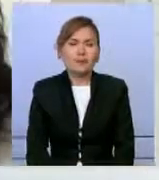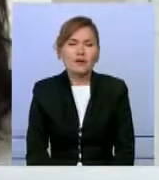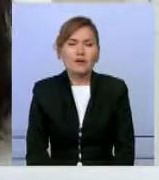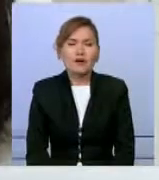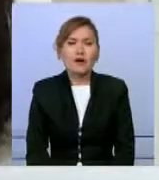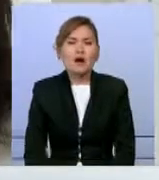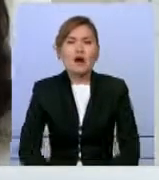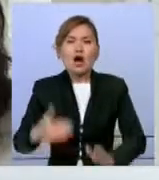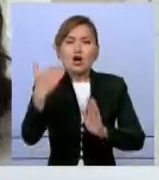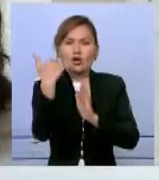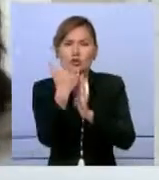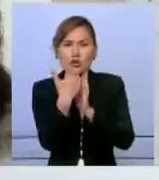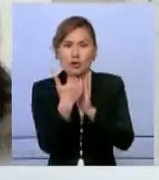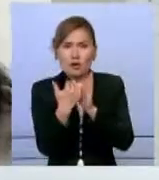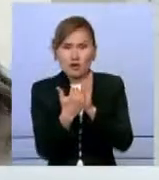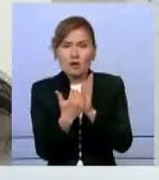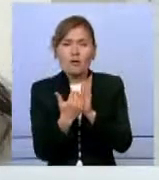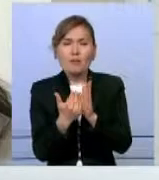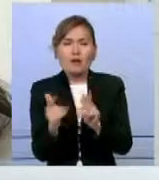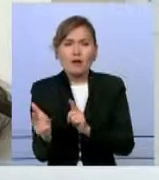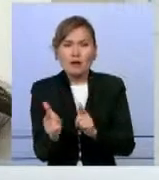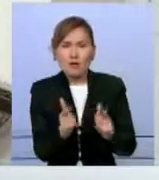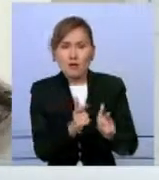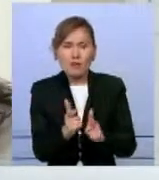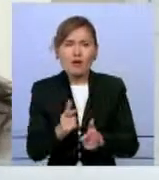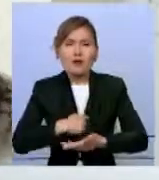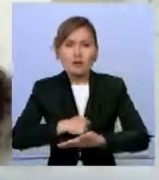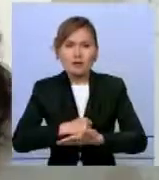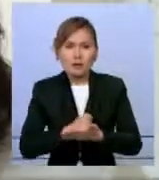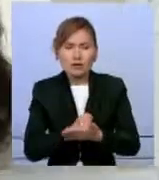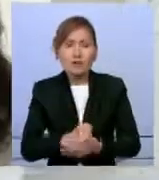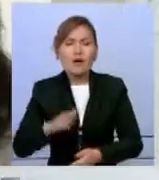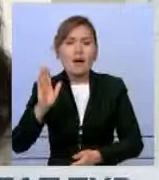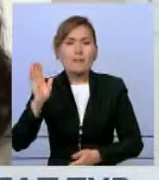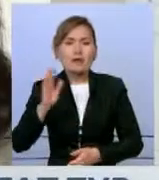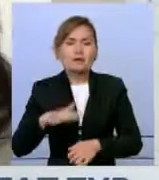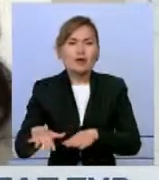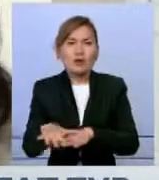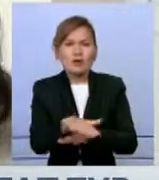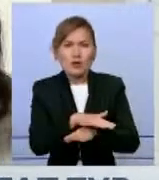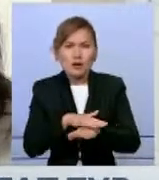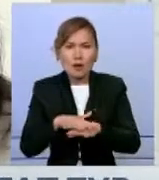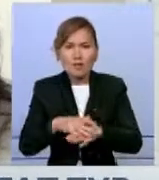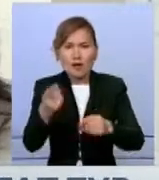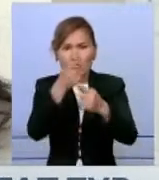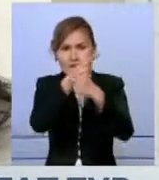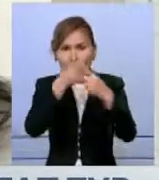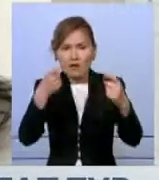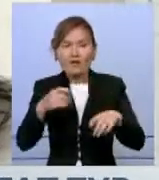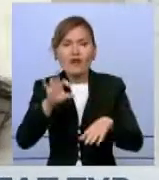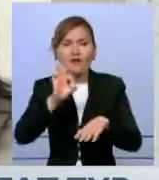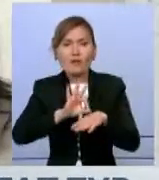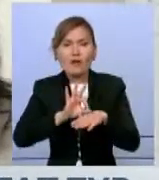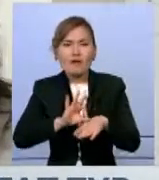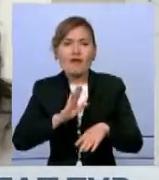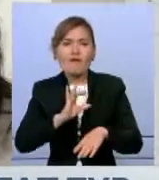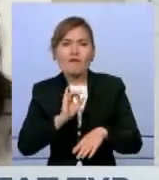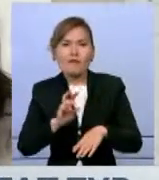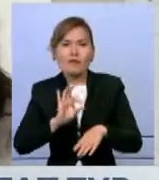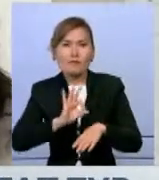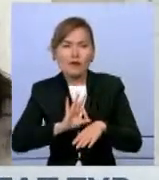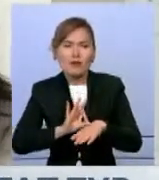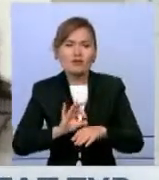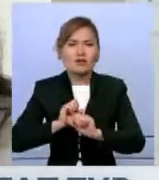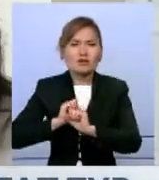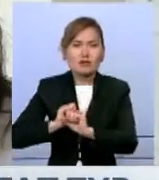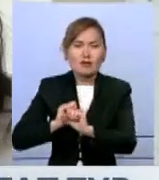Жоспардың бірінші бөлігі бойынша індет туралы қоғамды жаппай ақпараттандыруымыз керек. Яғни оқушылар мен мұғалімдер осы мәселе бойынша